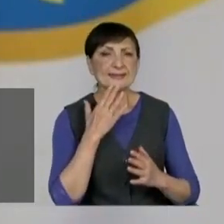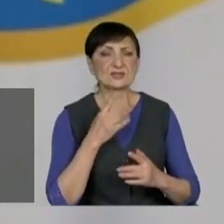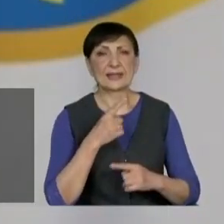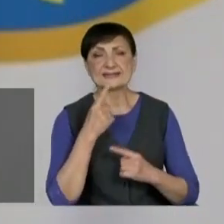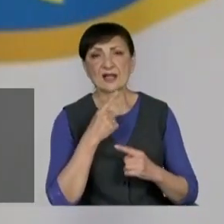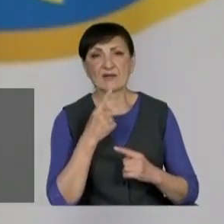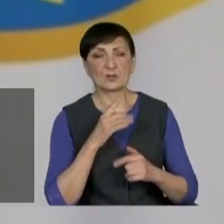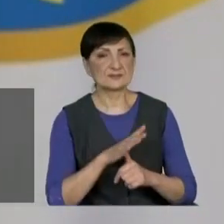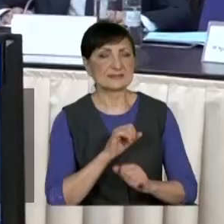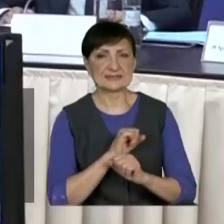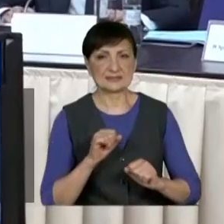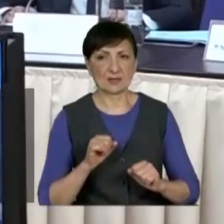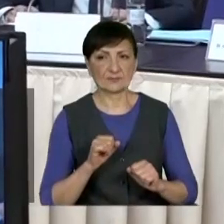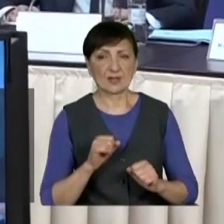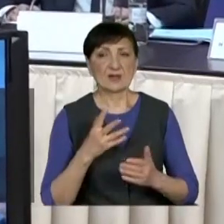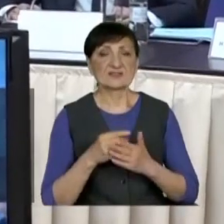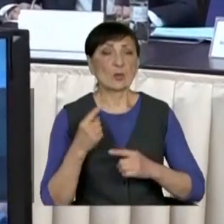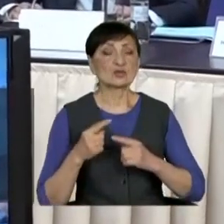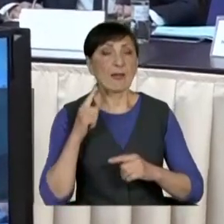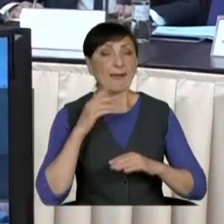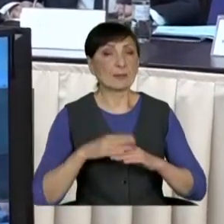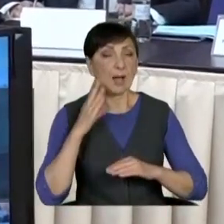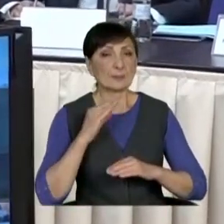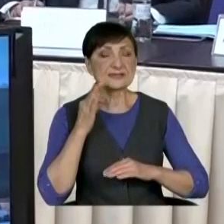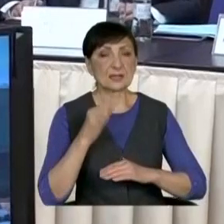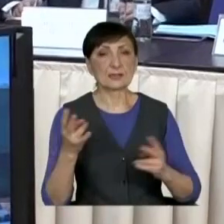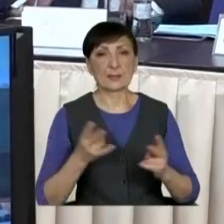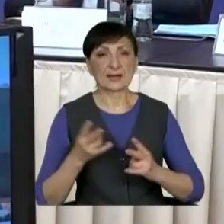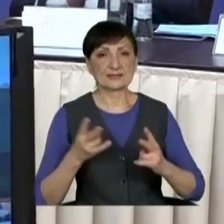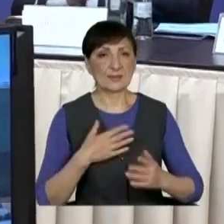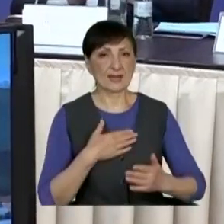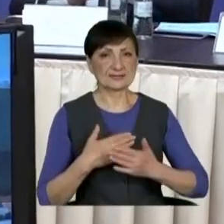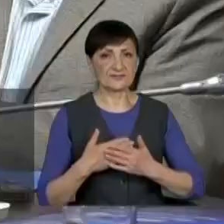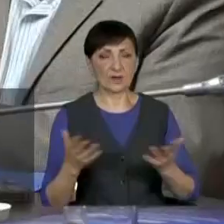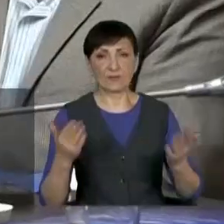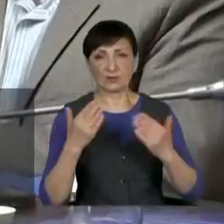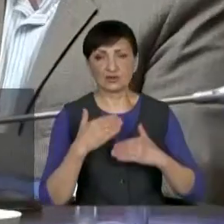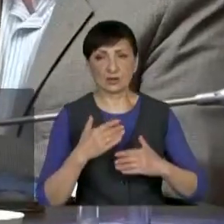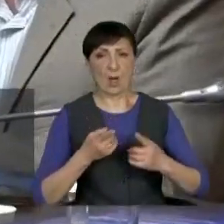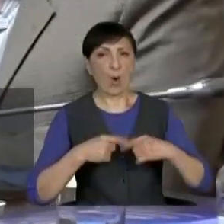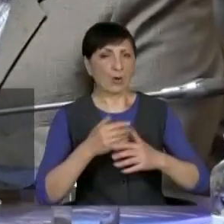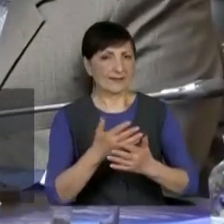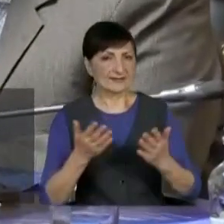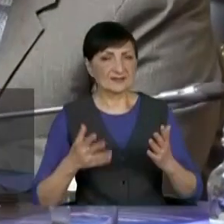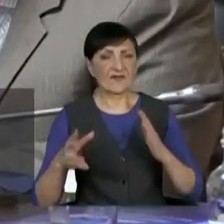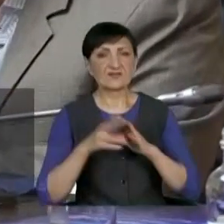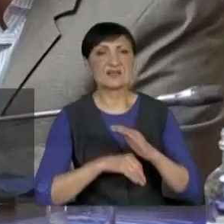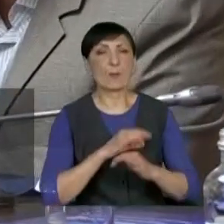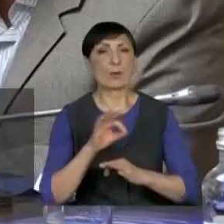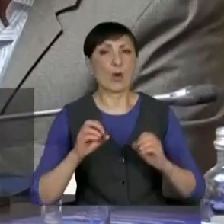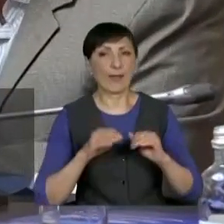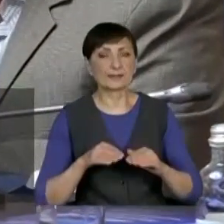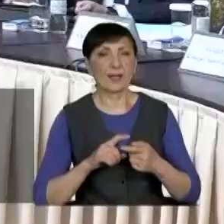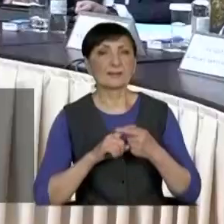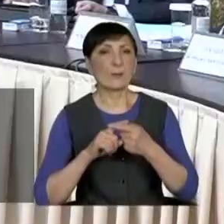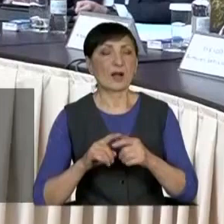языковой дискриминации. В свою очередь, аким Алматы отметил необходимость активного вовлечения организации во все проекты,